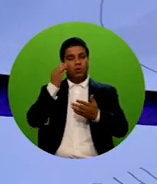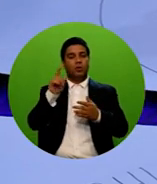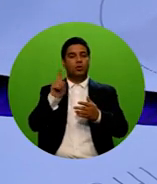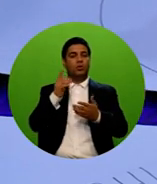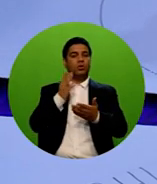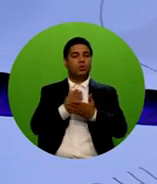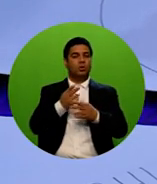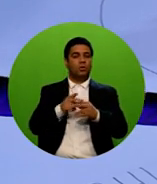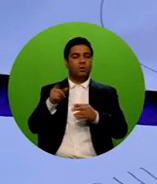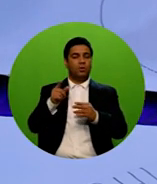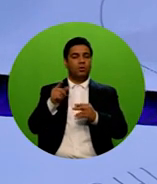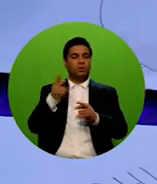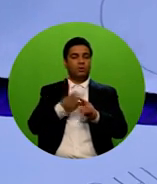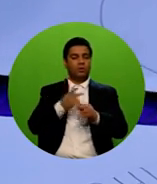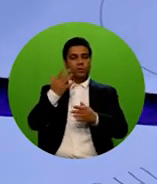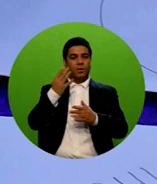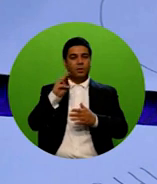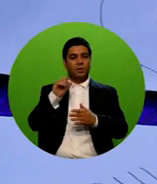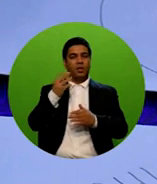qanday fanlar bo'yicha